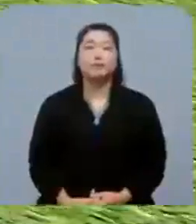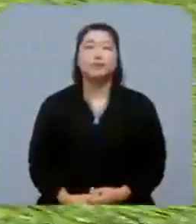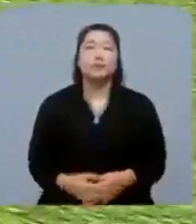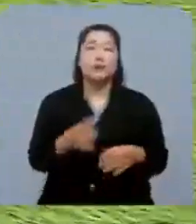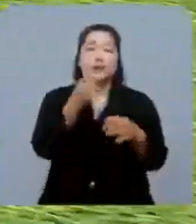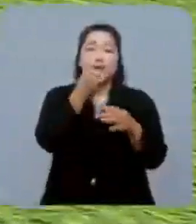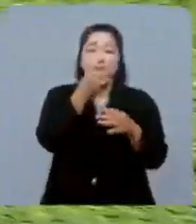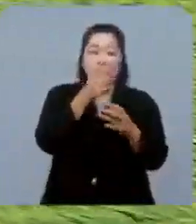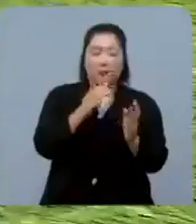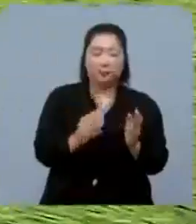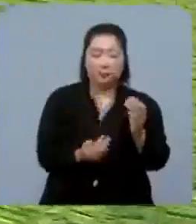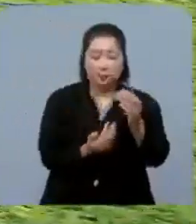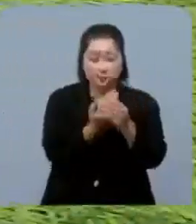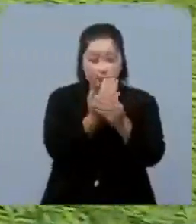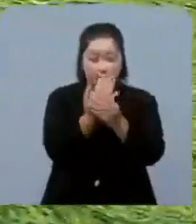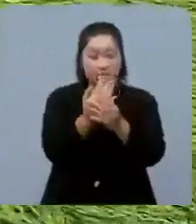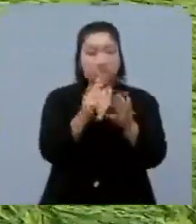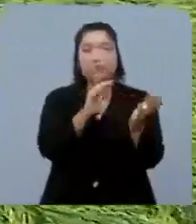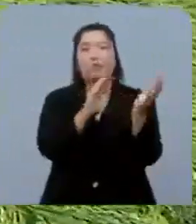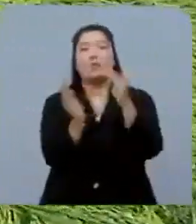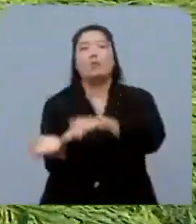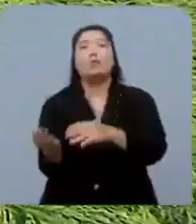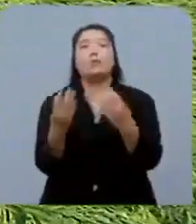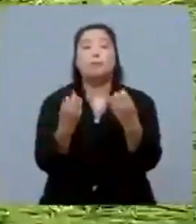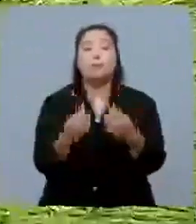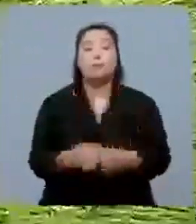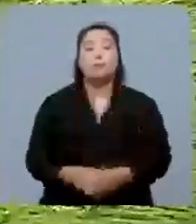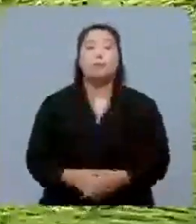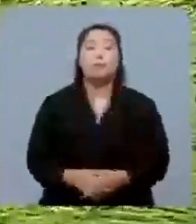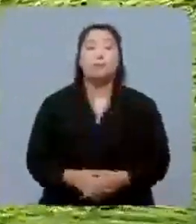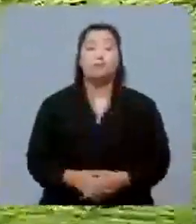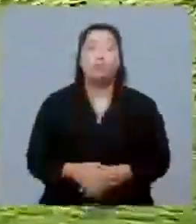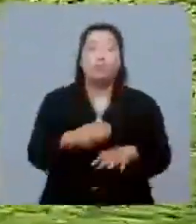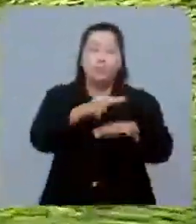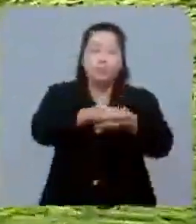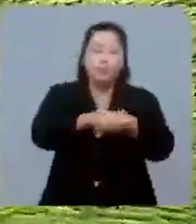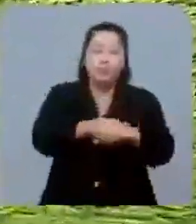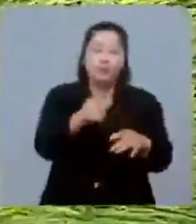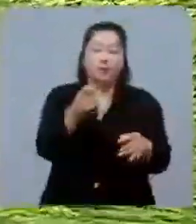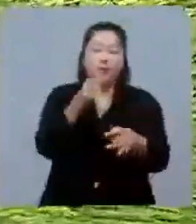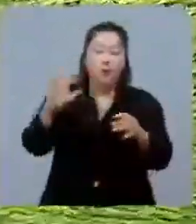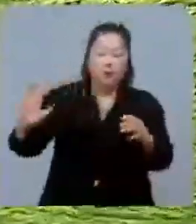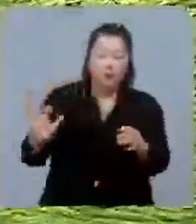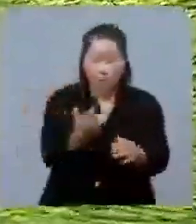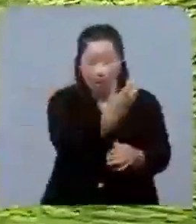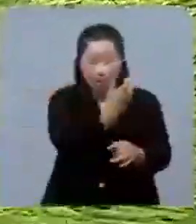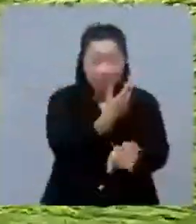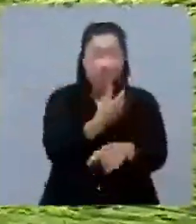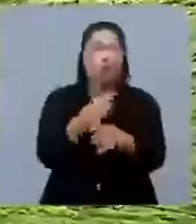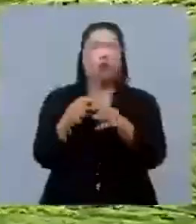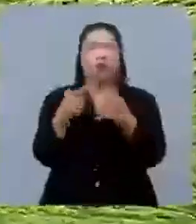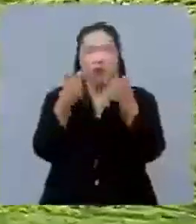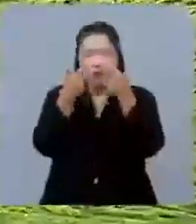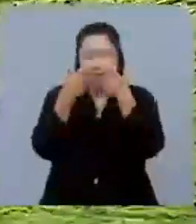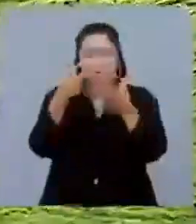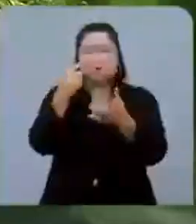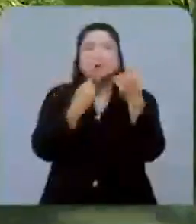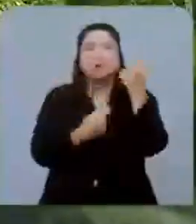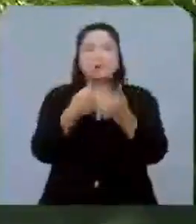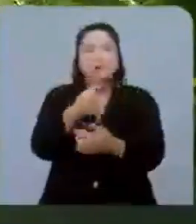이삭이 패기 시작한 벼들이 맥없이 쓰러졌습니다. 논에는 태풍이 핥히고 간 흔적이 선명하게